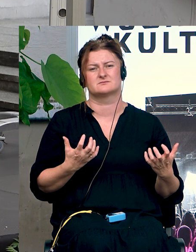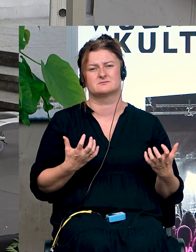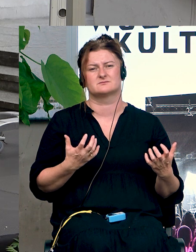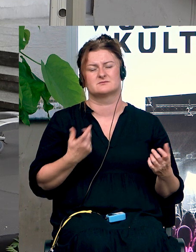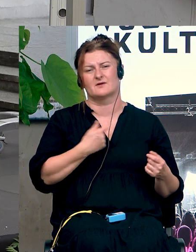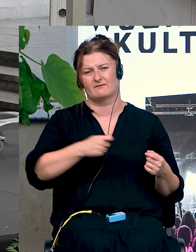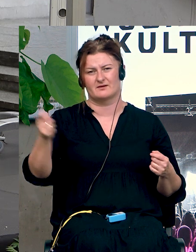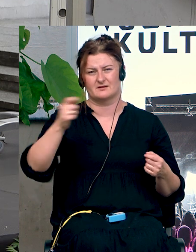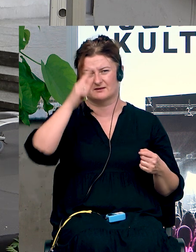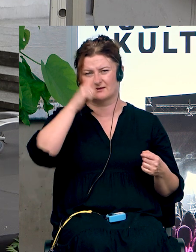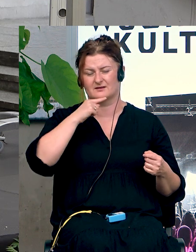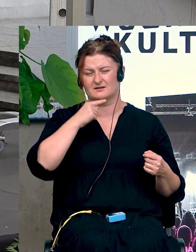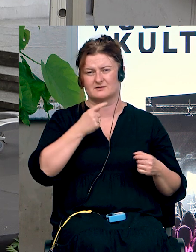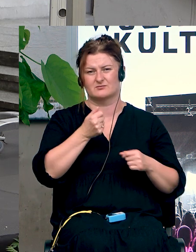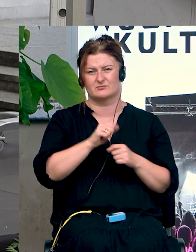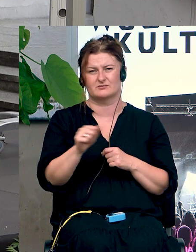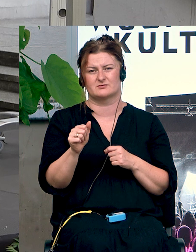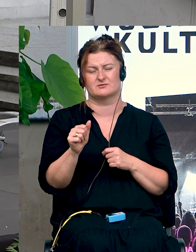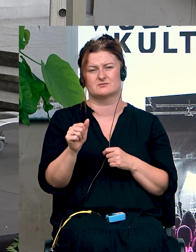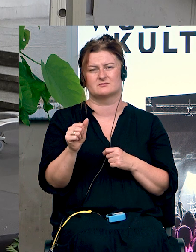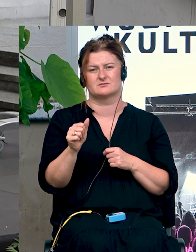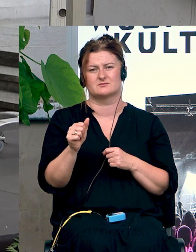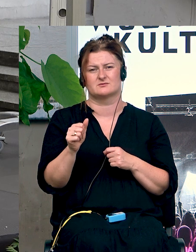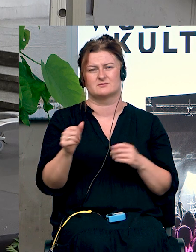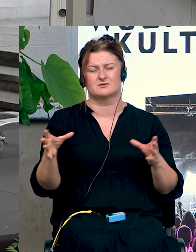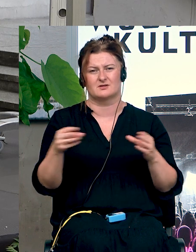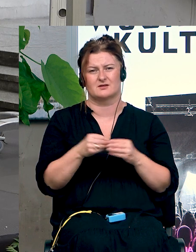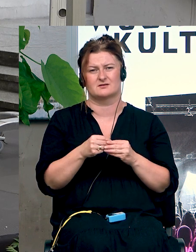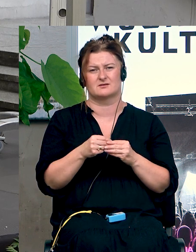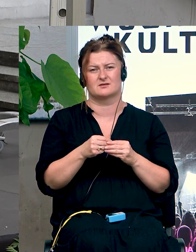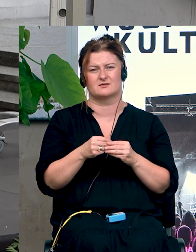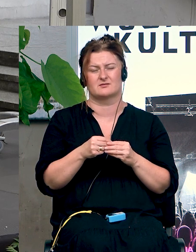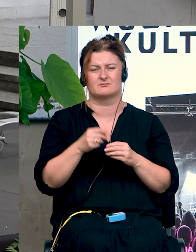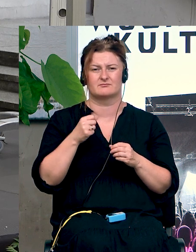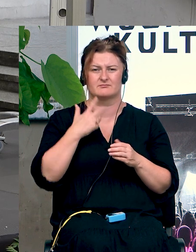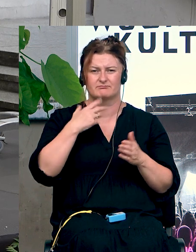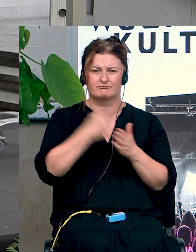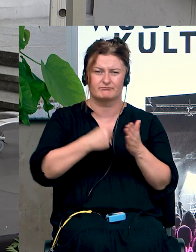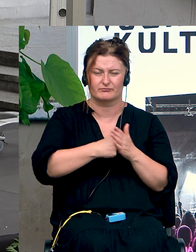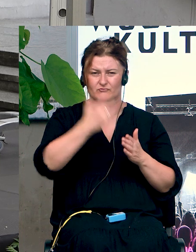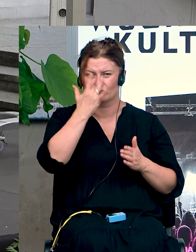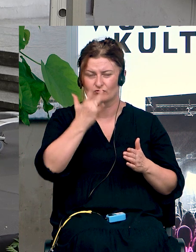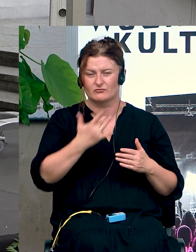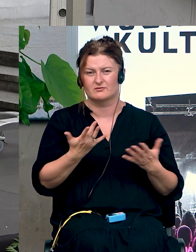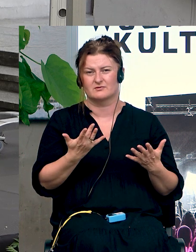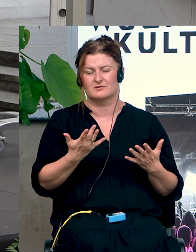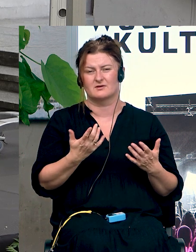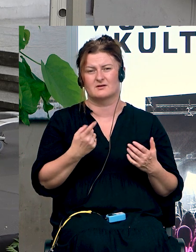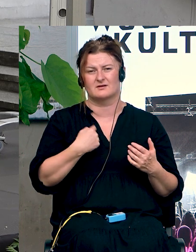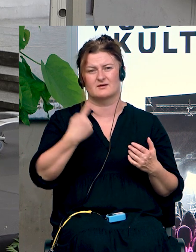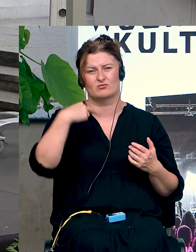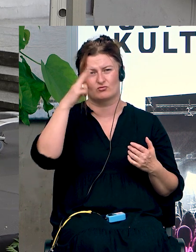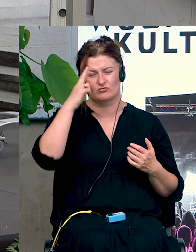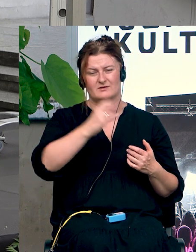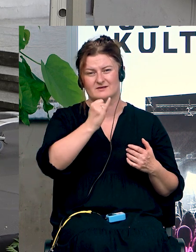А вона тоді каже: «Я таку маленьку русню буду валити». З чого я розумію, що вона не уявляє собі